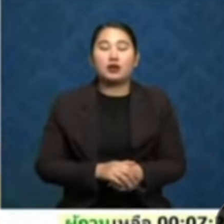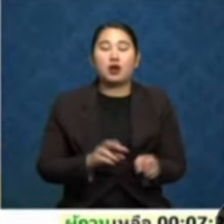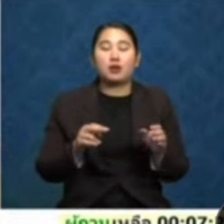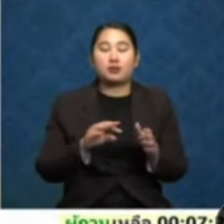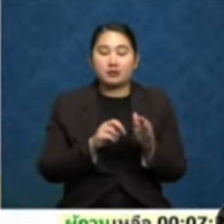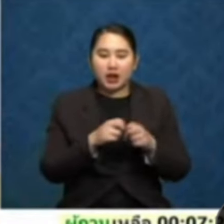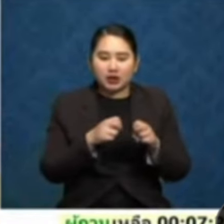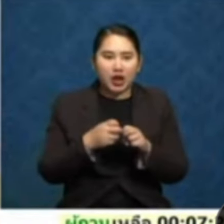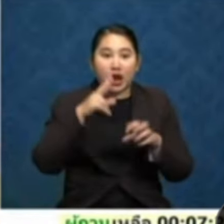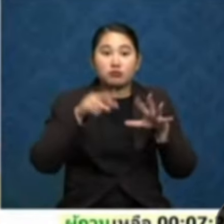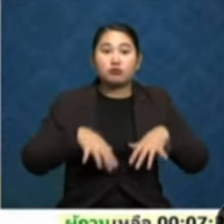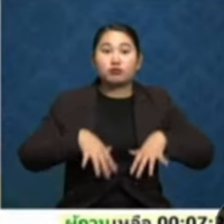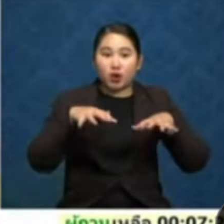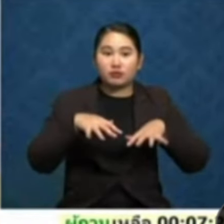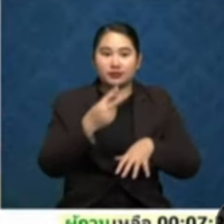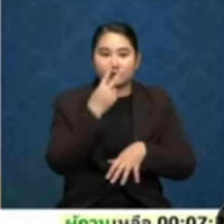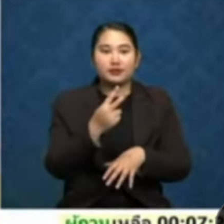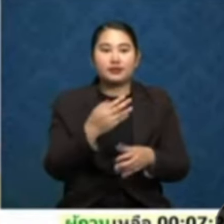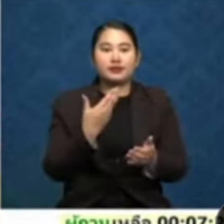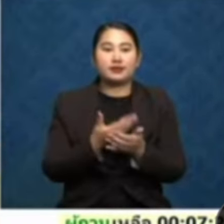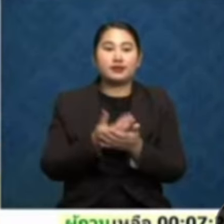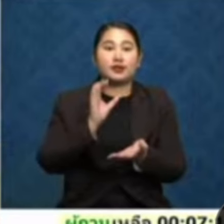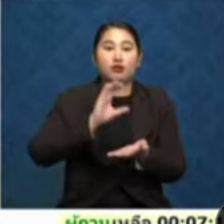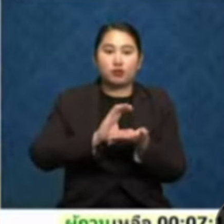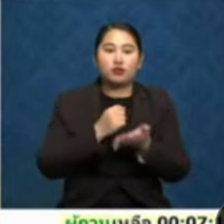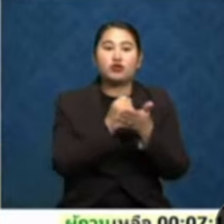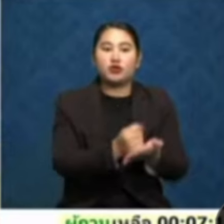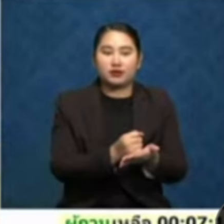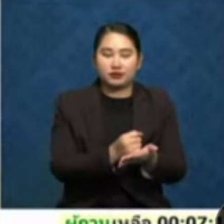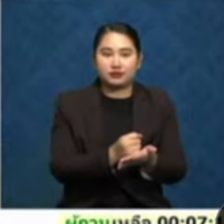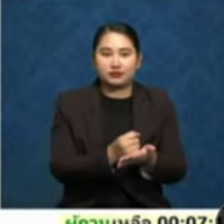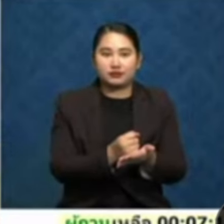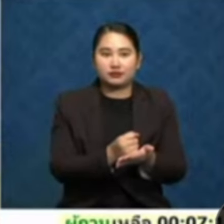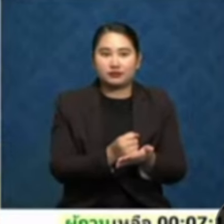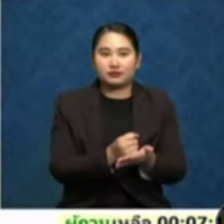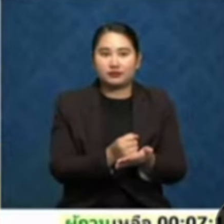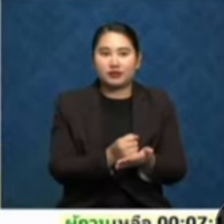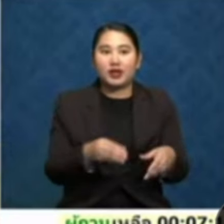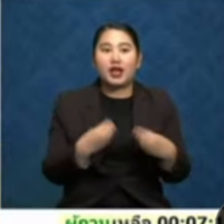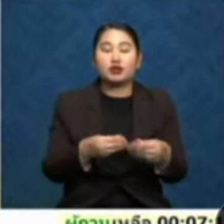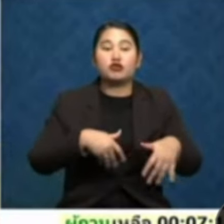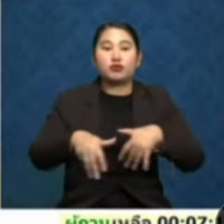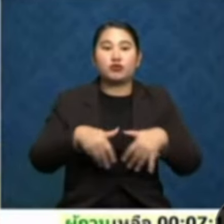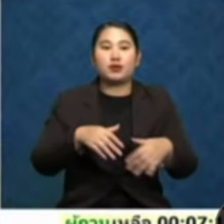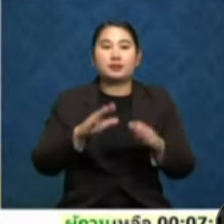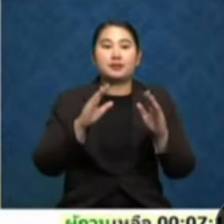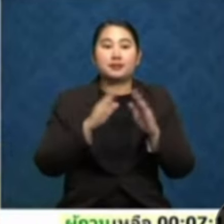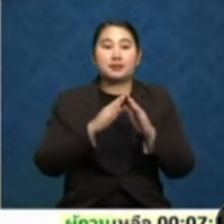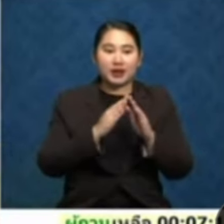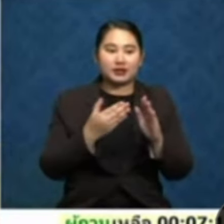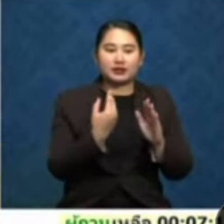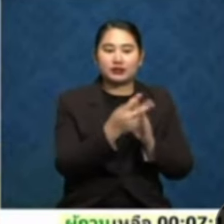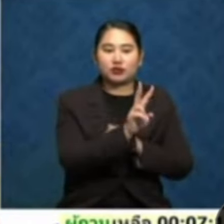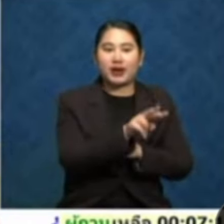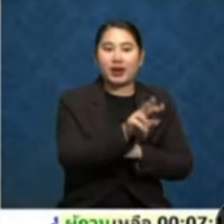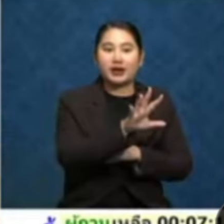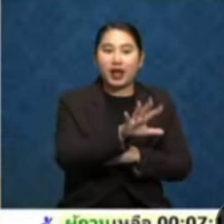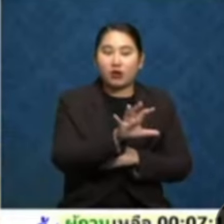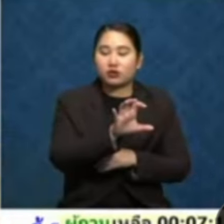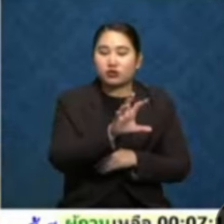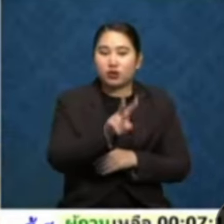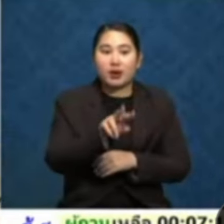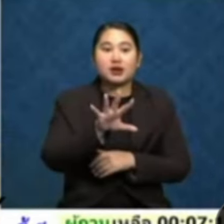เกิดเหตุอุทกภัยเขาจัดสรรเงินเยียวยาเพื่อให้ประชาชนไปซ่อมบ้านหลังละ 2,500บาททันทีครับคำ